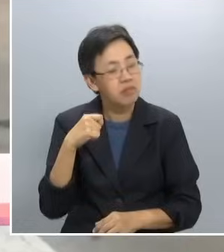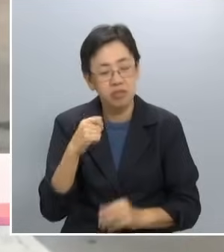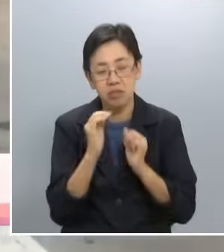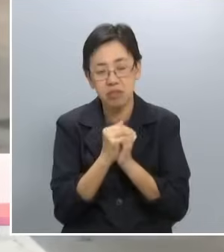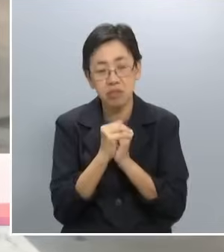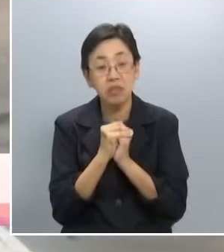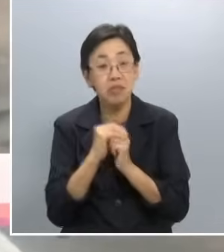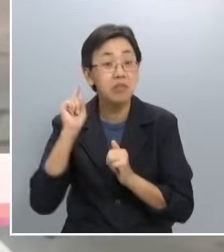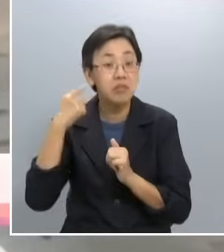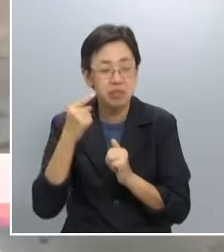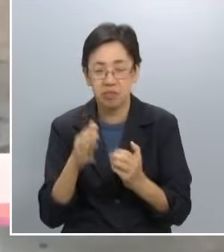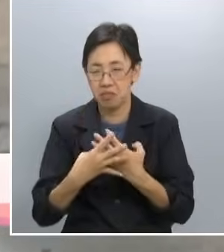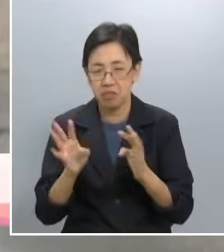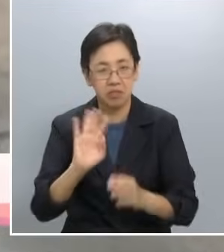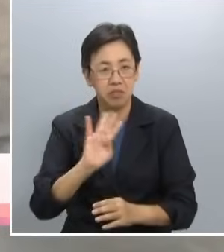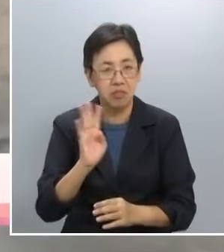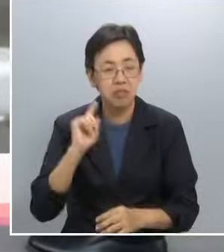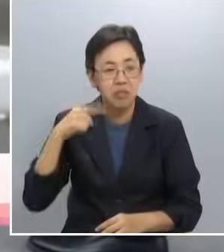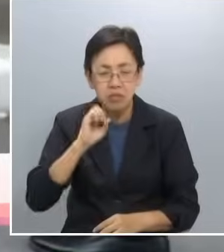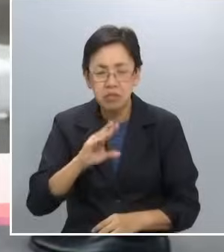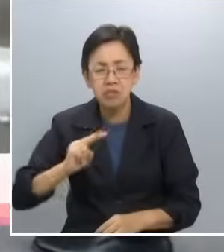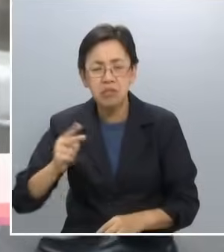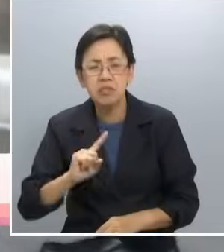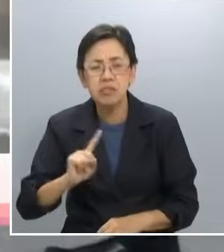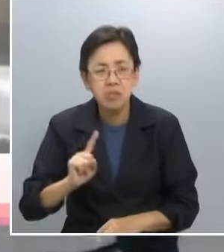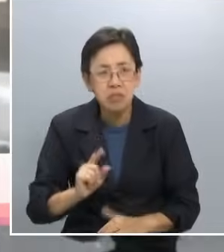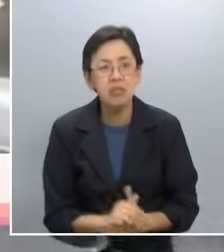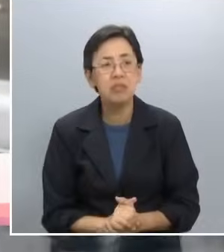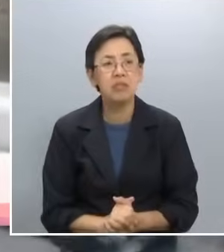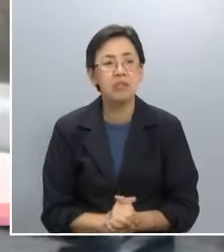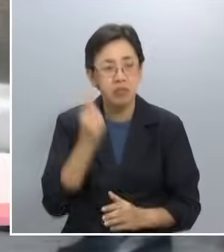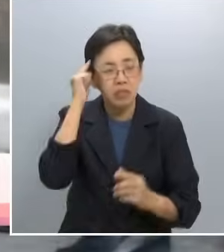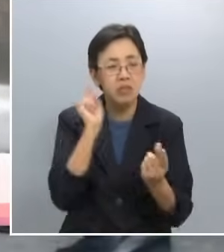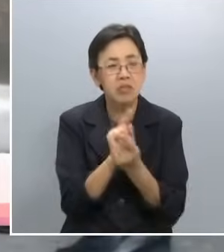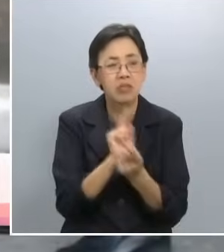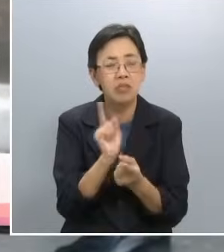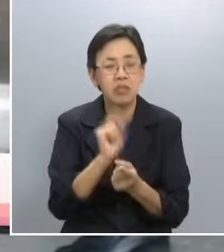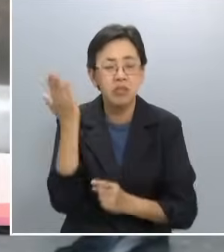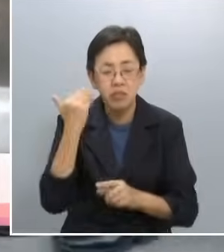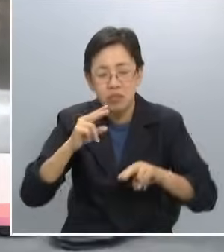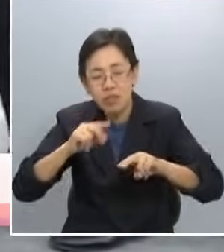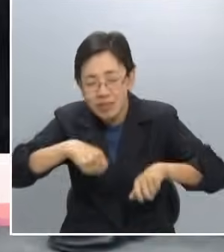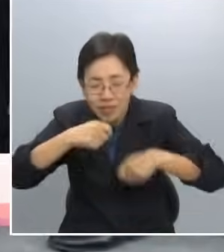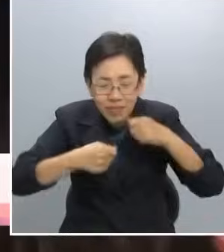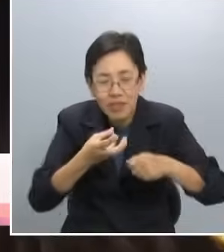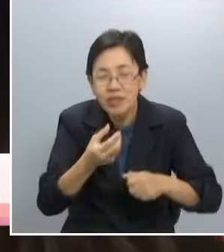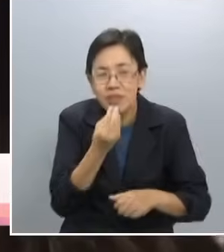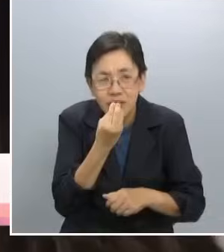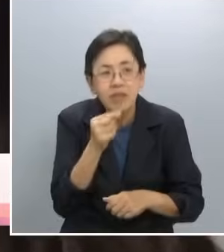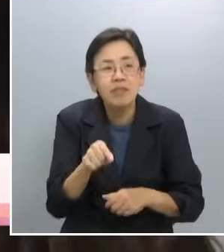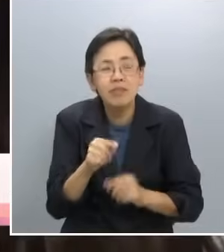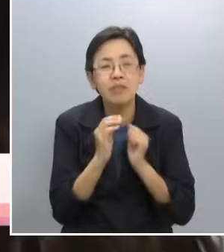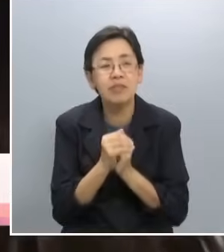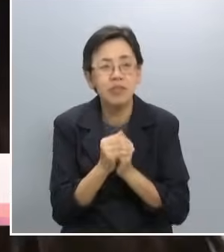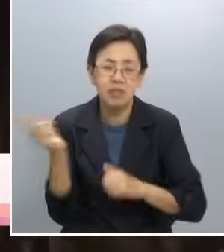คนนี้ไปค่ะผู้หญิงคนที่อ้างว่าเป็นล่ามก็บอกว่าโอจริงๆคือรู้จักกันเพราะว่าเคยไปกินข้าวด้วยกันมาก่อนผู้หญิงคนจริงคนเนี้ยเขาเข้ามา